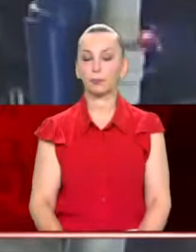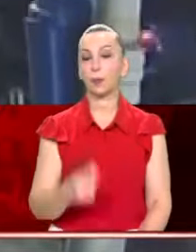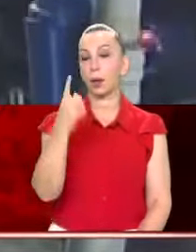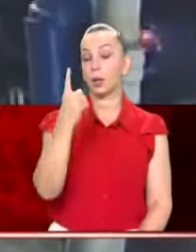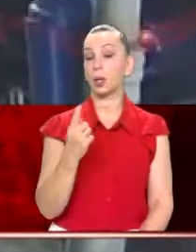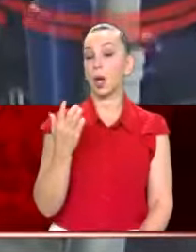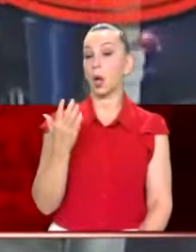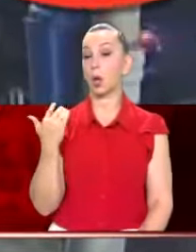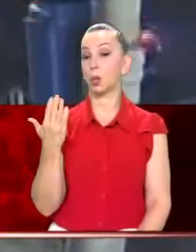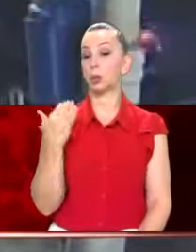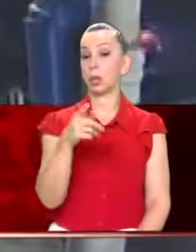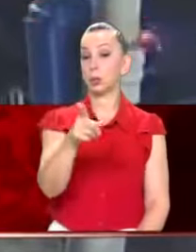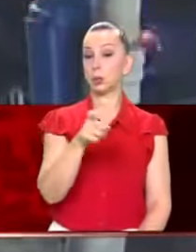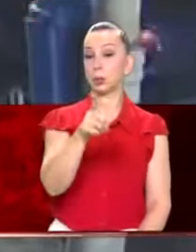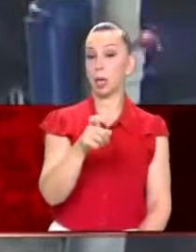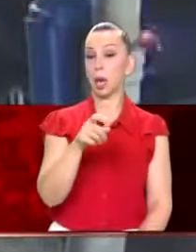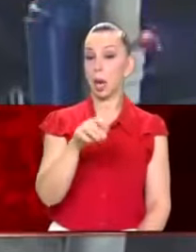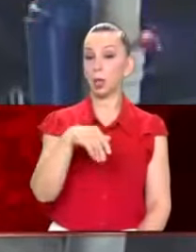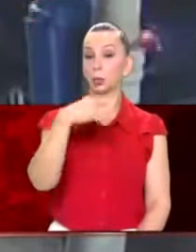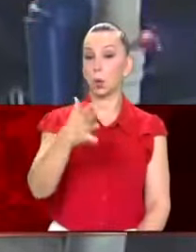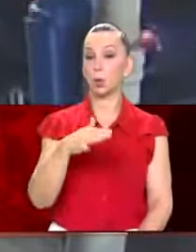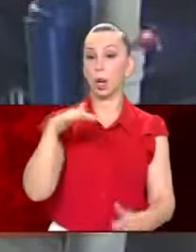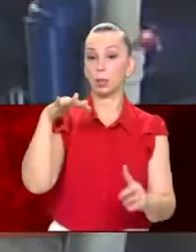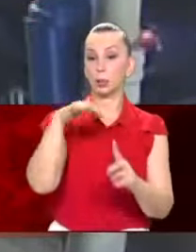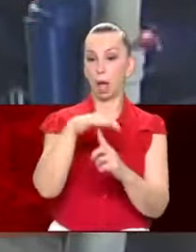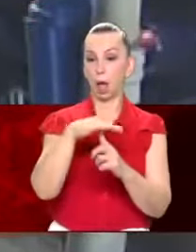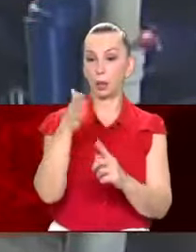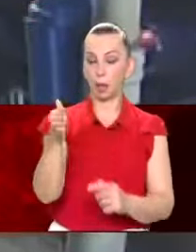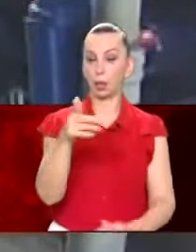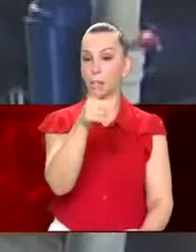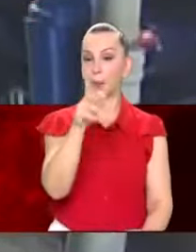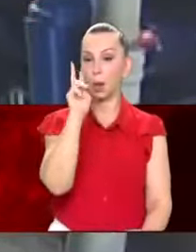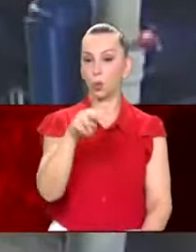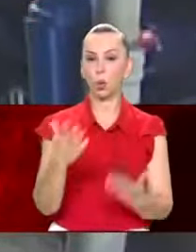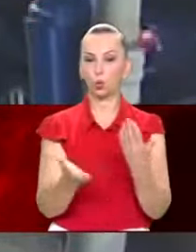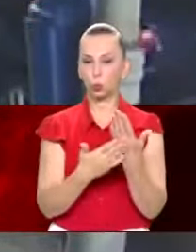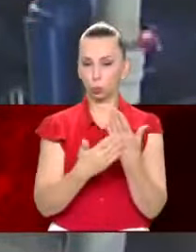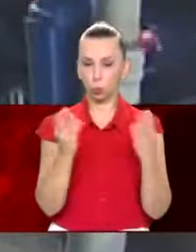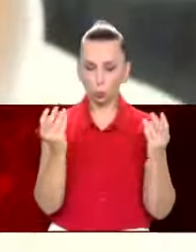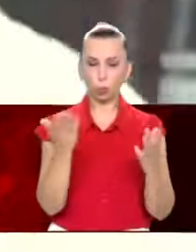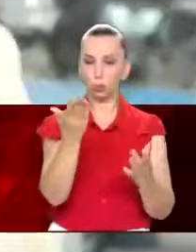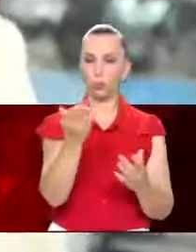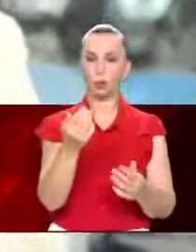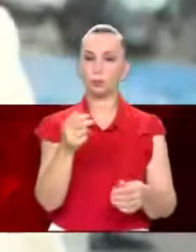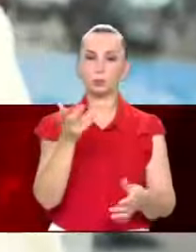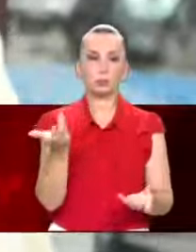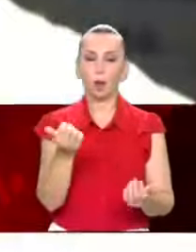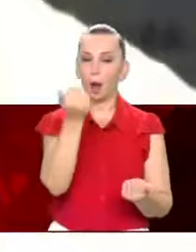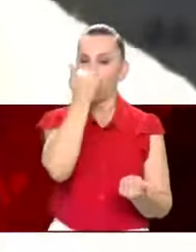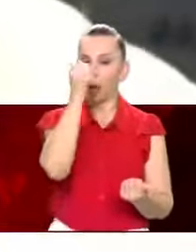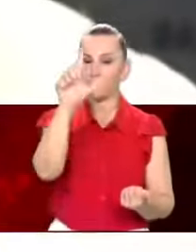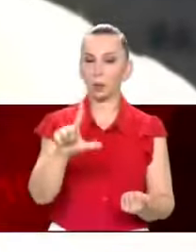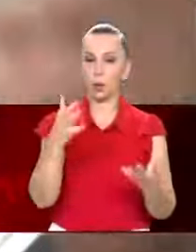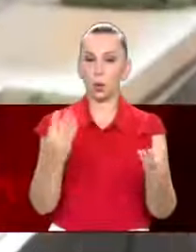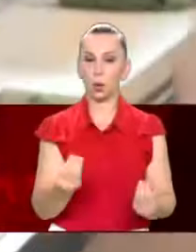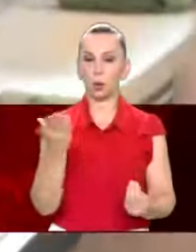Önce silah sesleri, sonra da saldırganlar girdi açıya. Düğünü kana bulayan saldırı kameraya böyle yansıdı. Motorla birisi geçti,